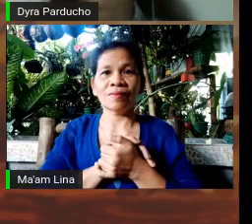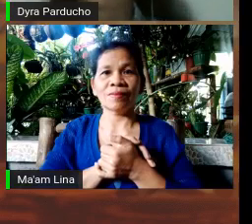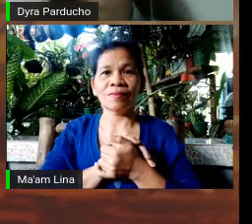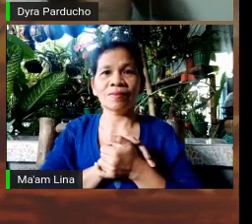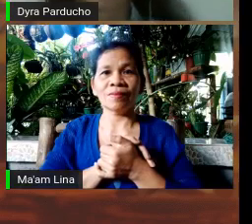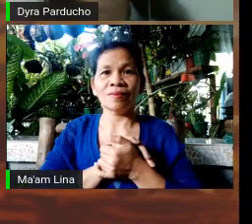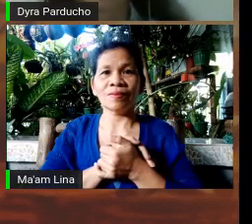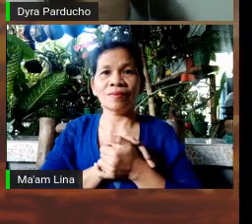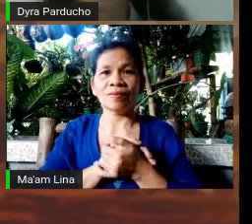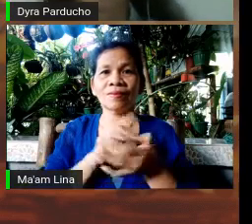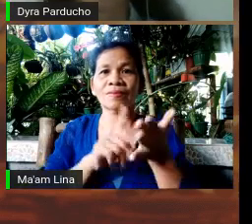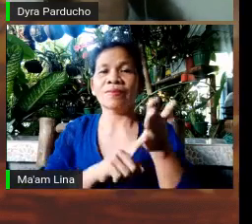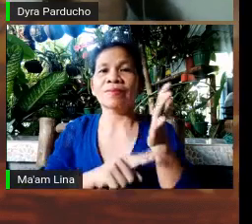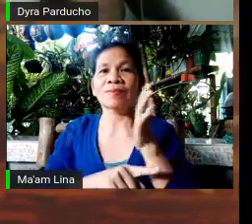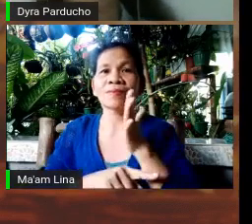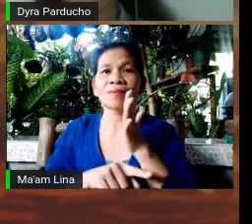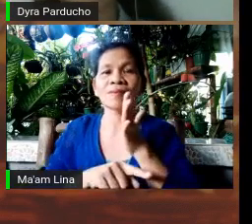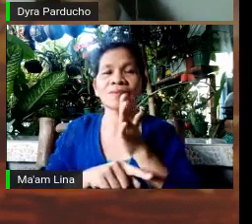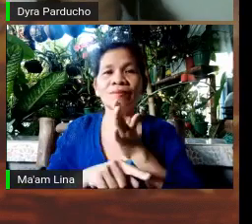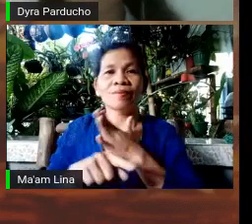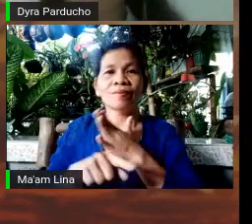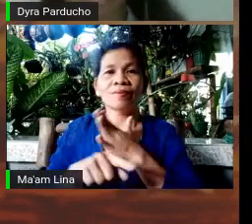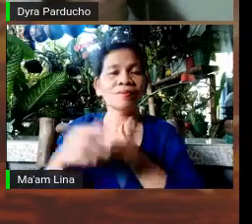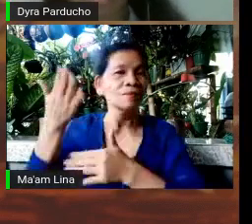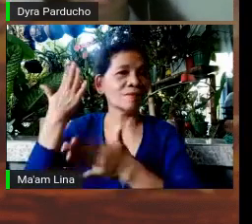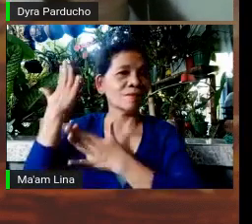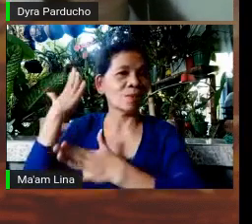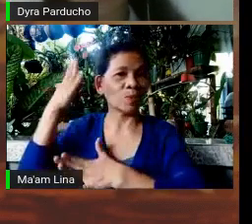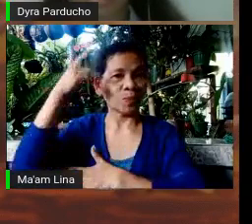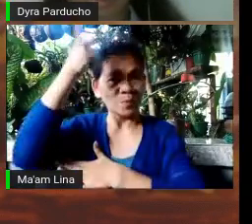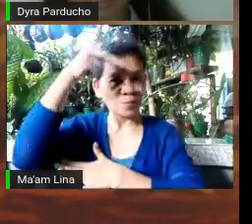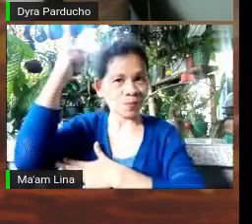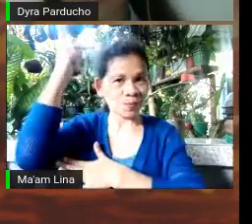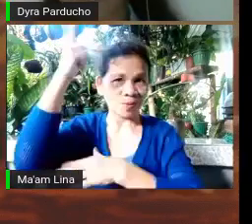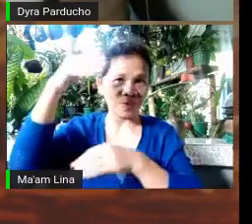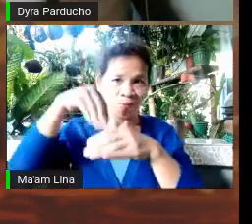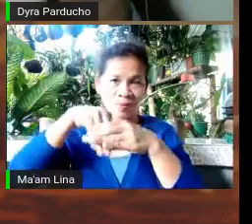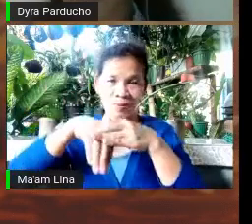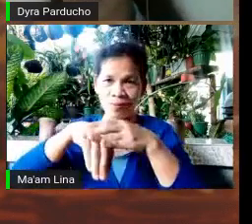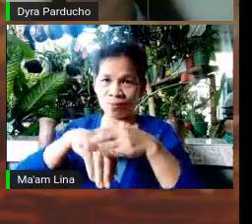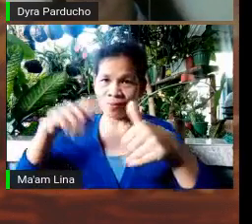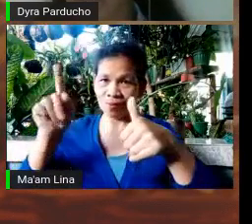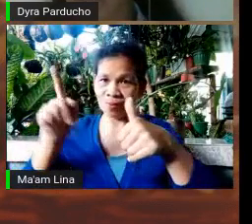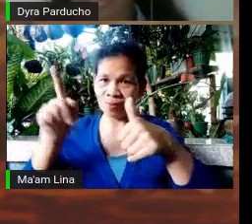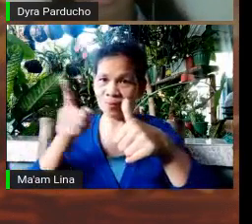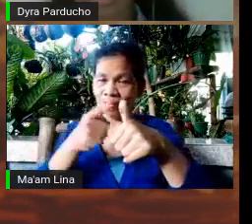ano po ba yung ginagawa ng mga unang saserdote doon po sa unang silid?